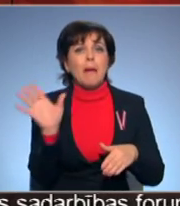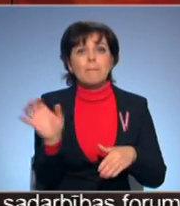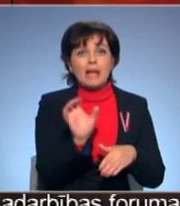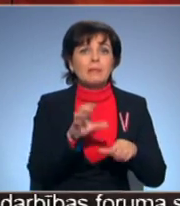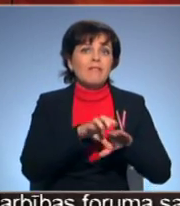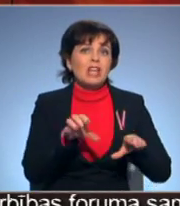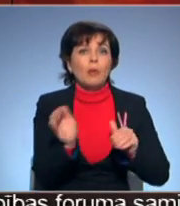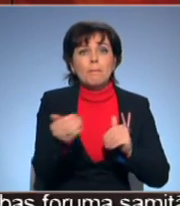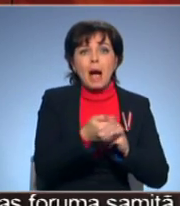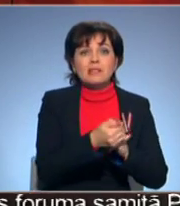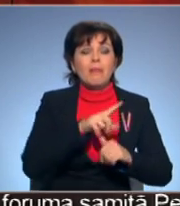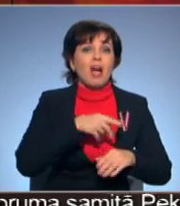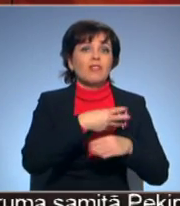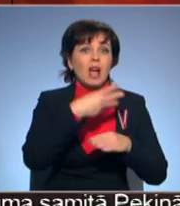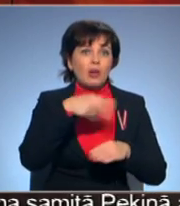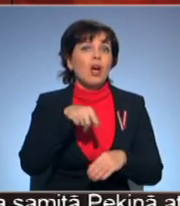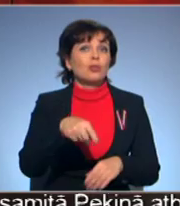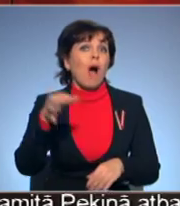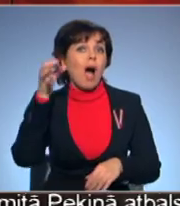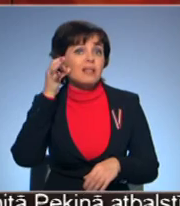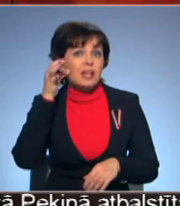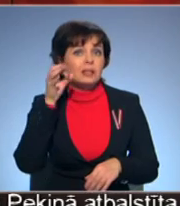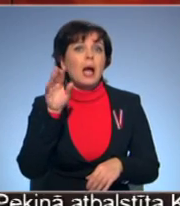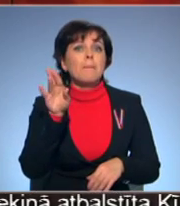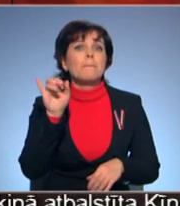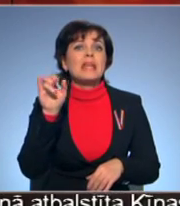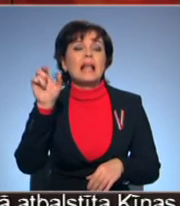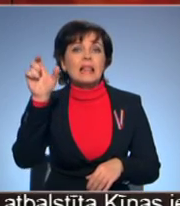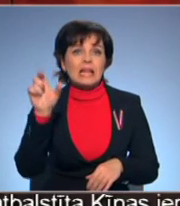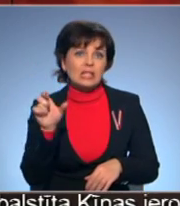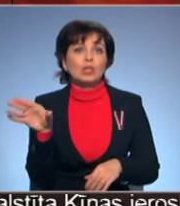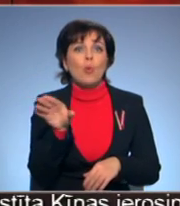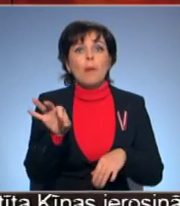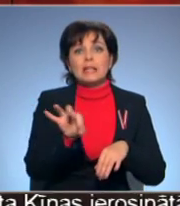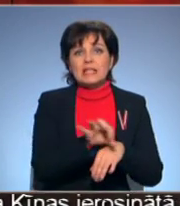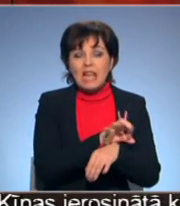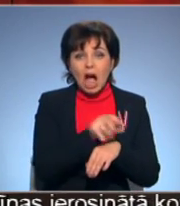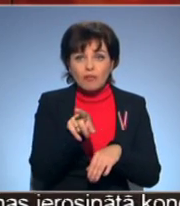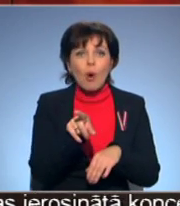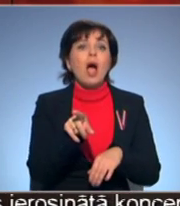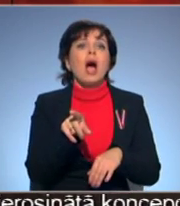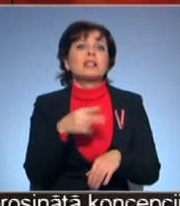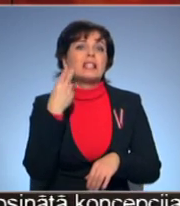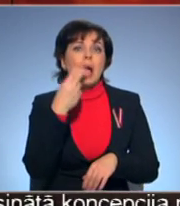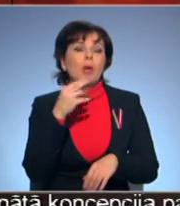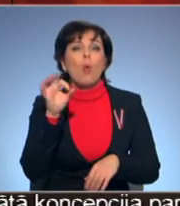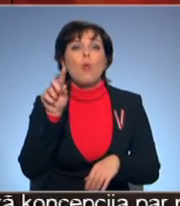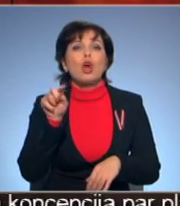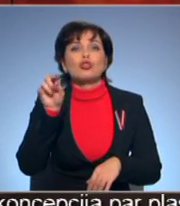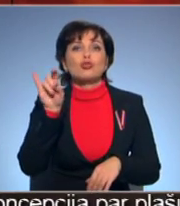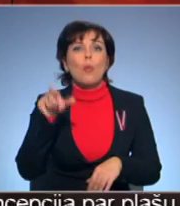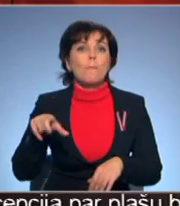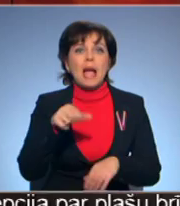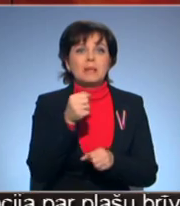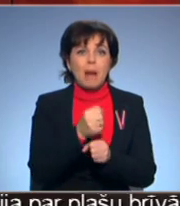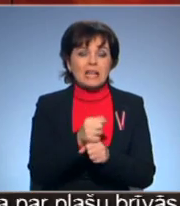Tā savulaik pārdzīvoto atceras Andrejs Bilinskis kopā ar sievu Valentīnu sirmais virssaimnieko Ošups pagasta Samiņu mājās, kas atrodas Pulkvieša